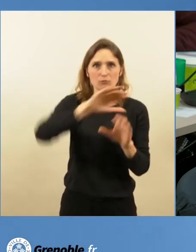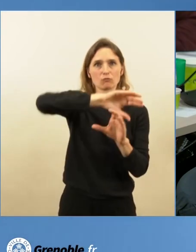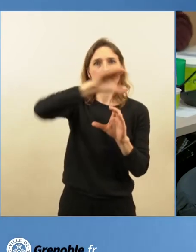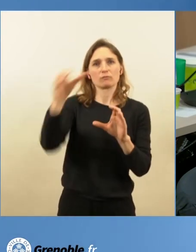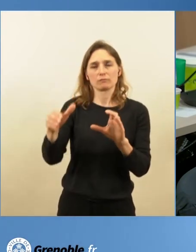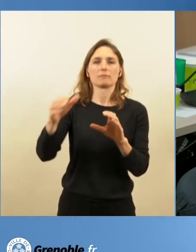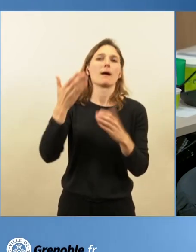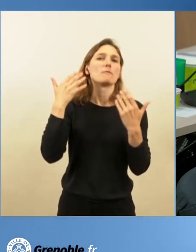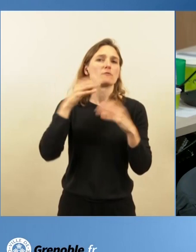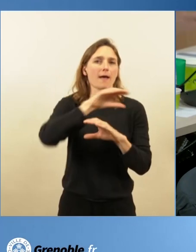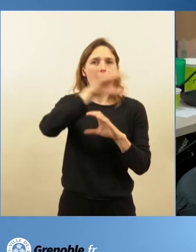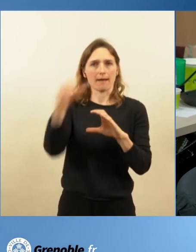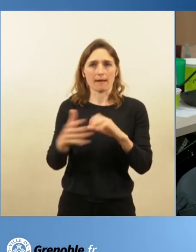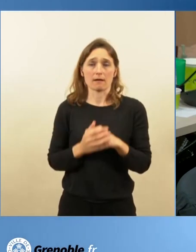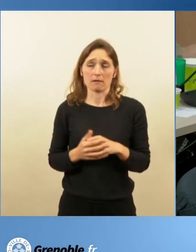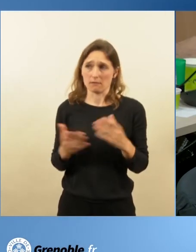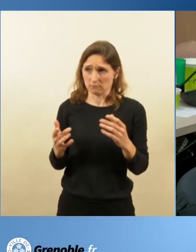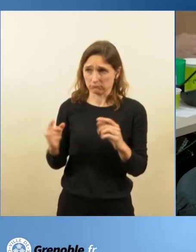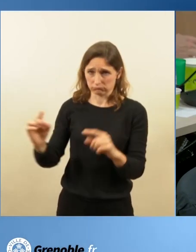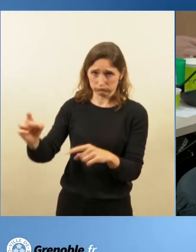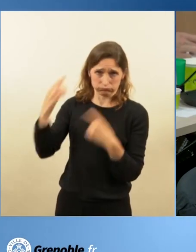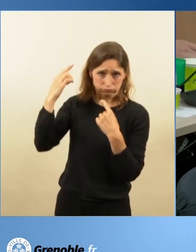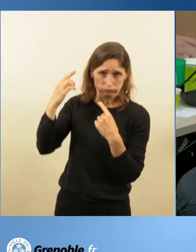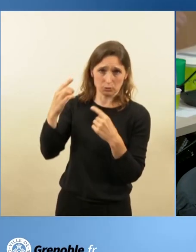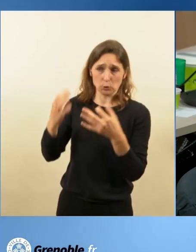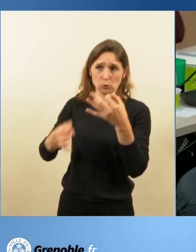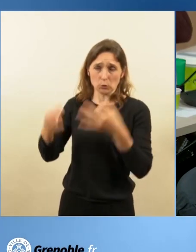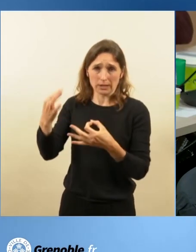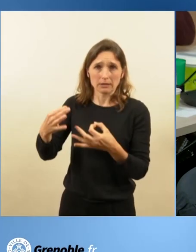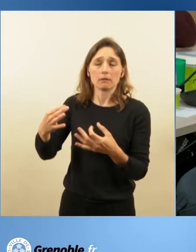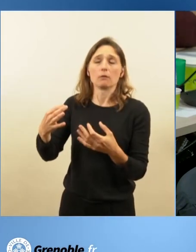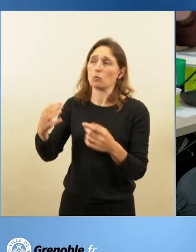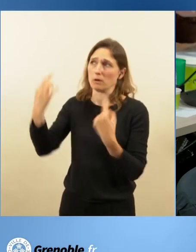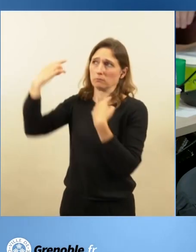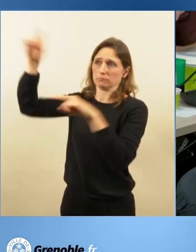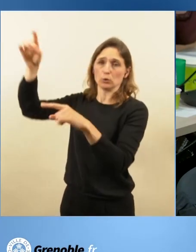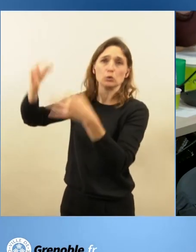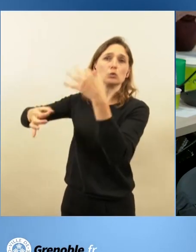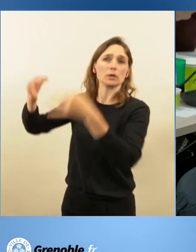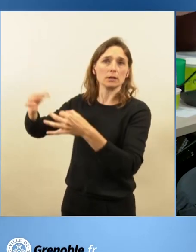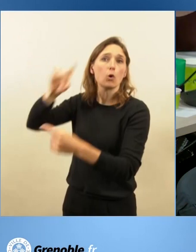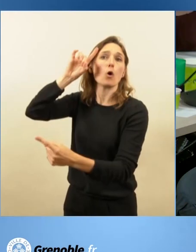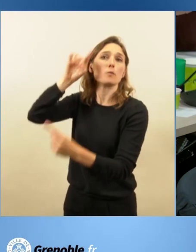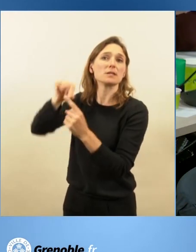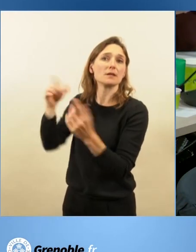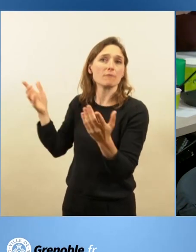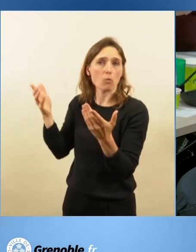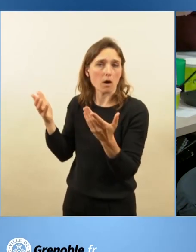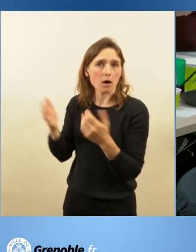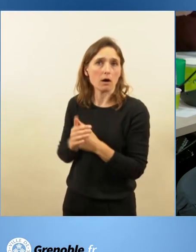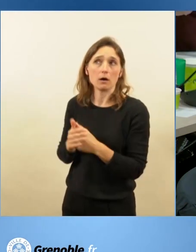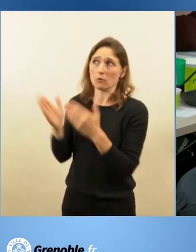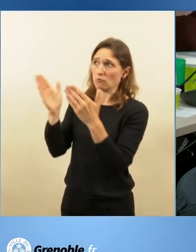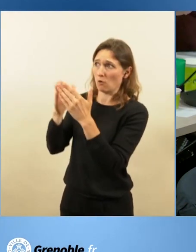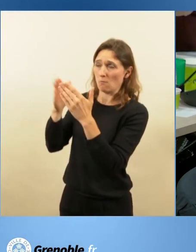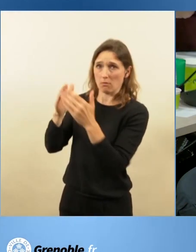l'attaque juridique et faite pour montrer l'insuffisance et pour demander une révision en allant